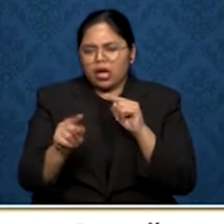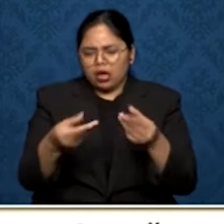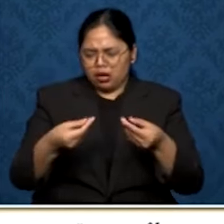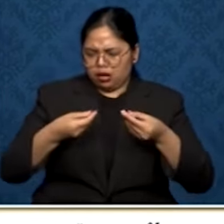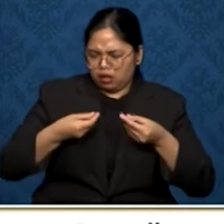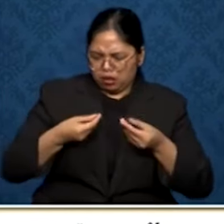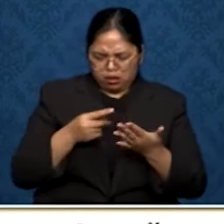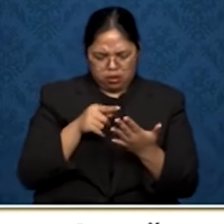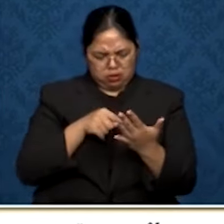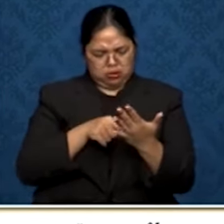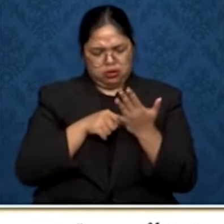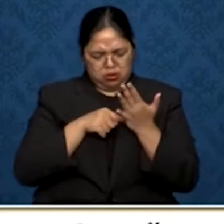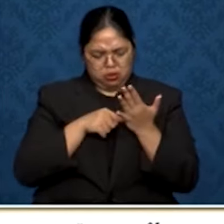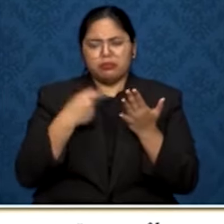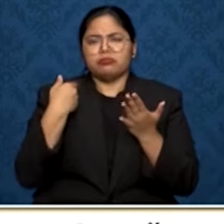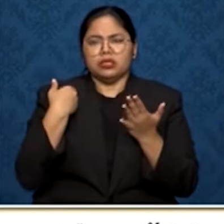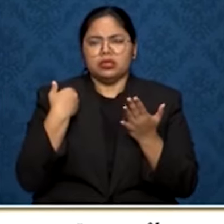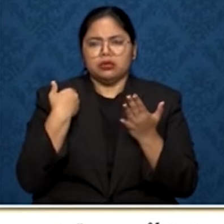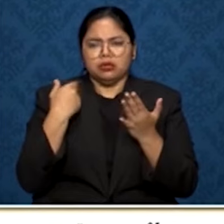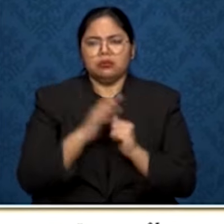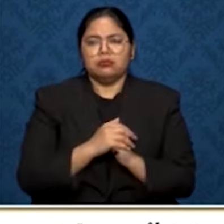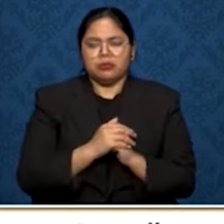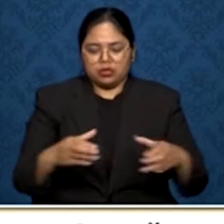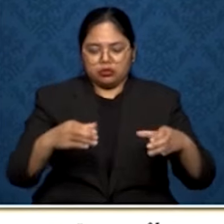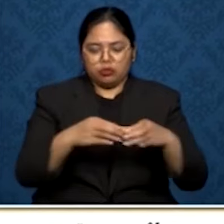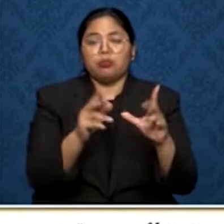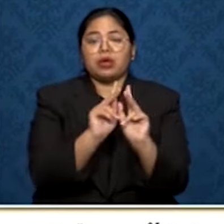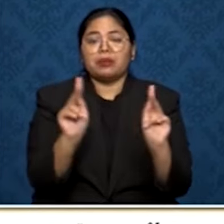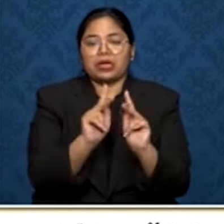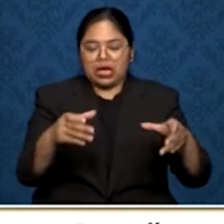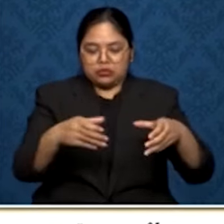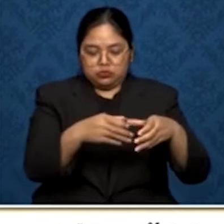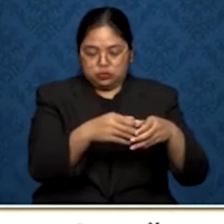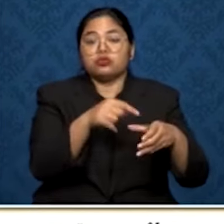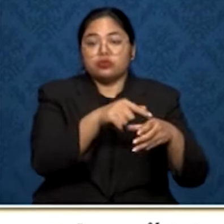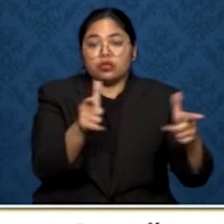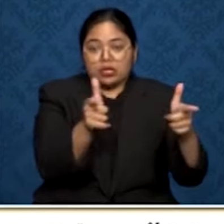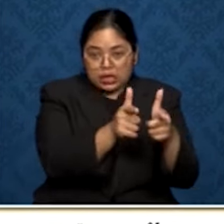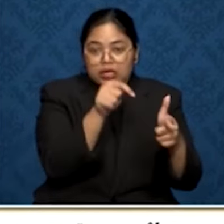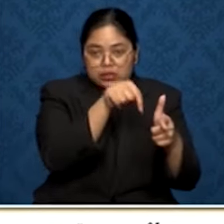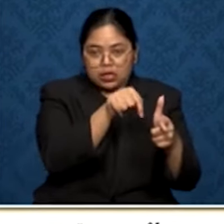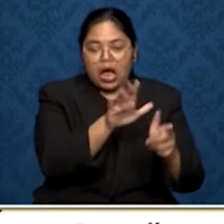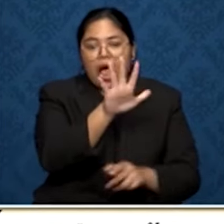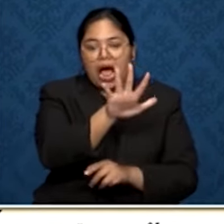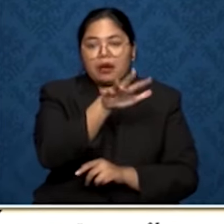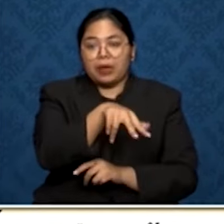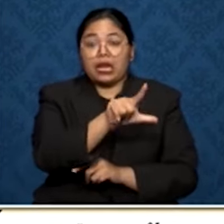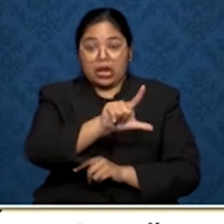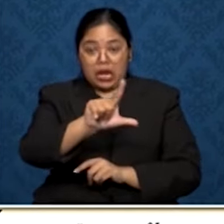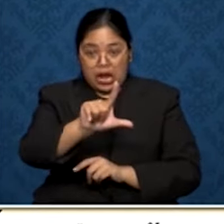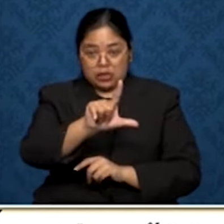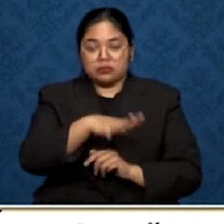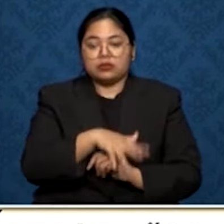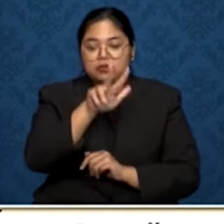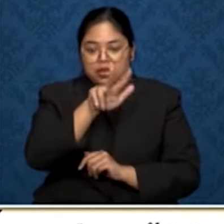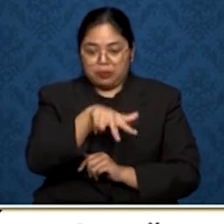Soft Power ชุดเล็นะครับแล้วก็ได้มีการเคราหงบประมาณว่า 5,000 บาทขึนมาเป็น 3,500